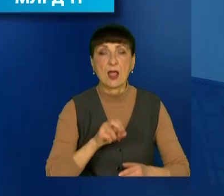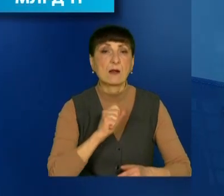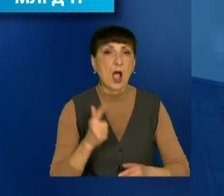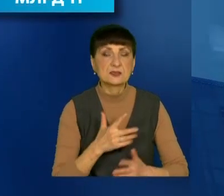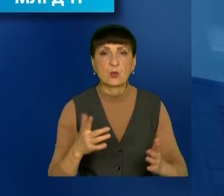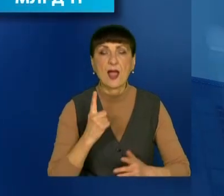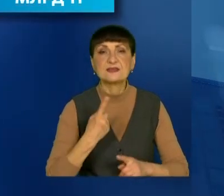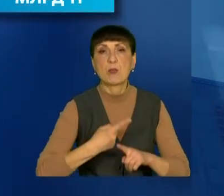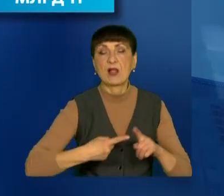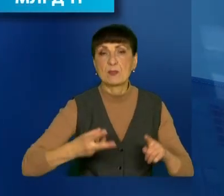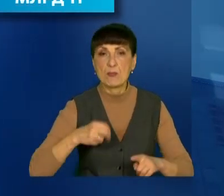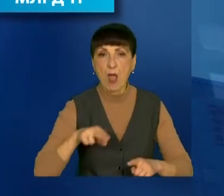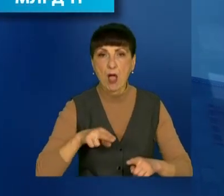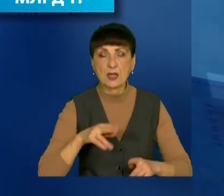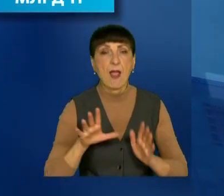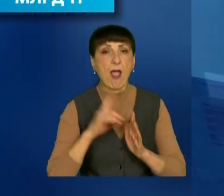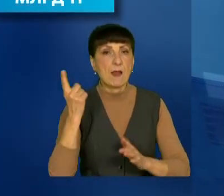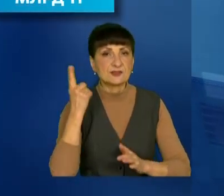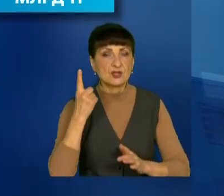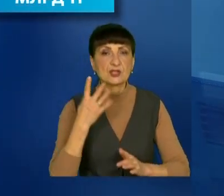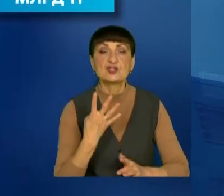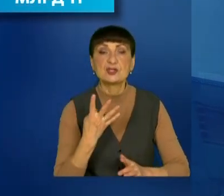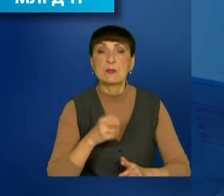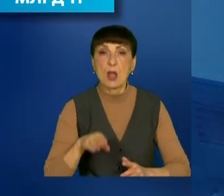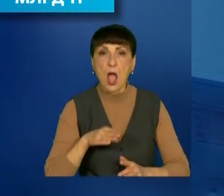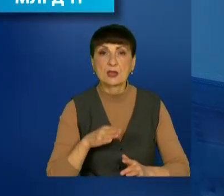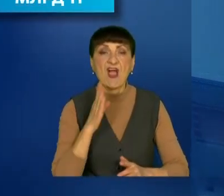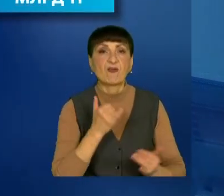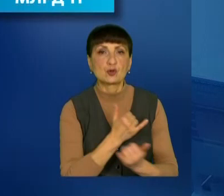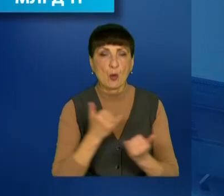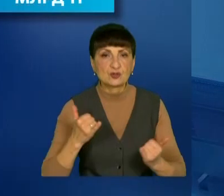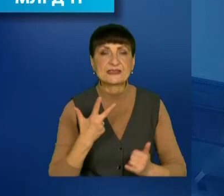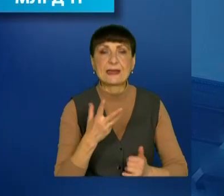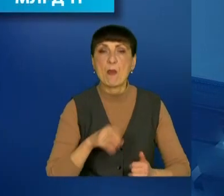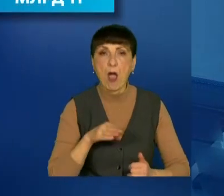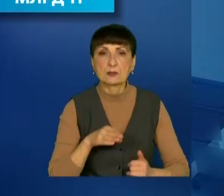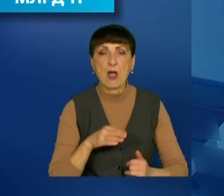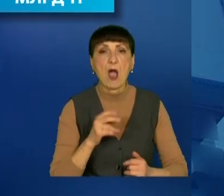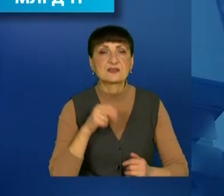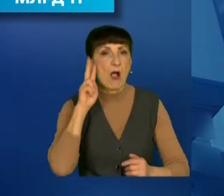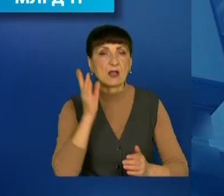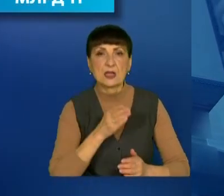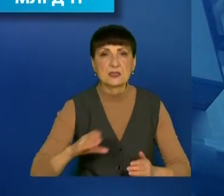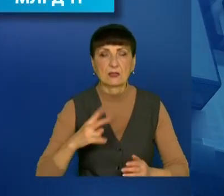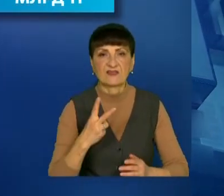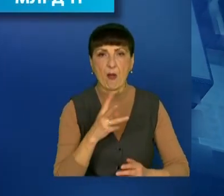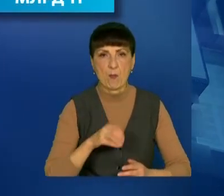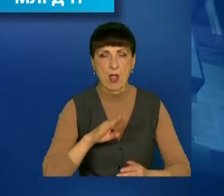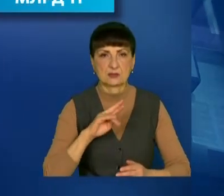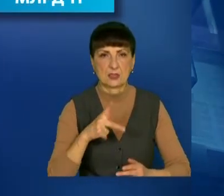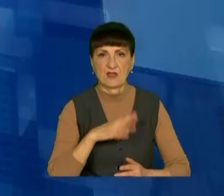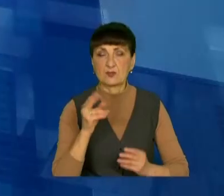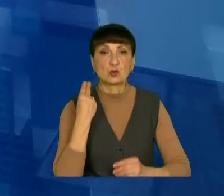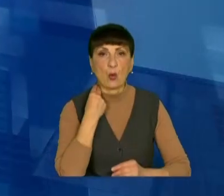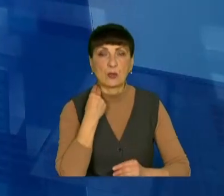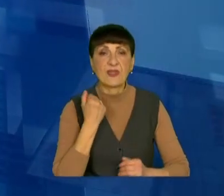более 1,5 миллиарда, за электричество 4, за услуги водоснабжения 3, а за канализацию 2 миллиарда тенге. А